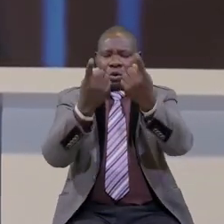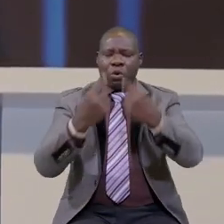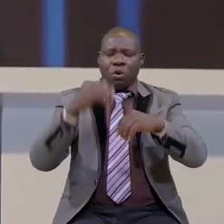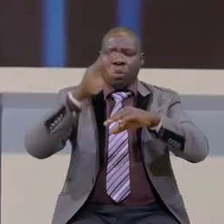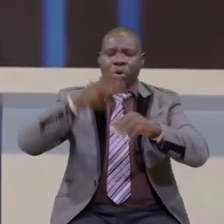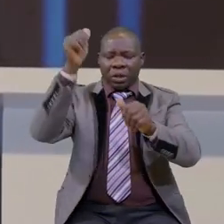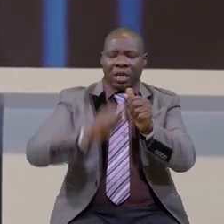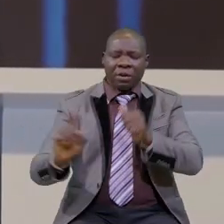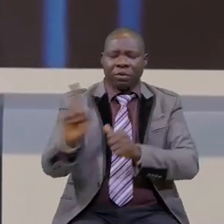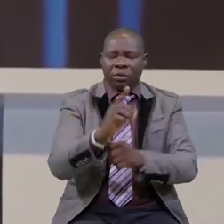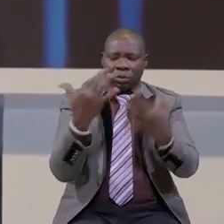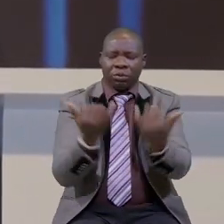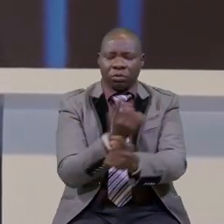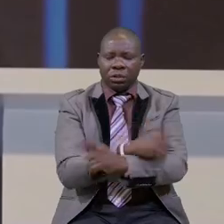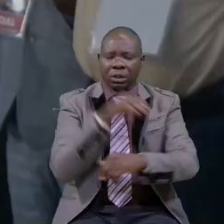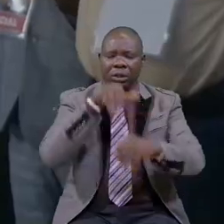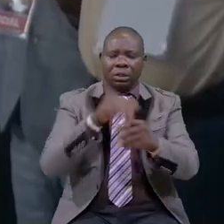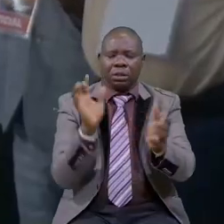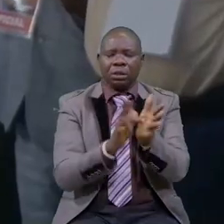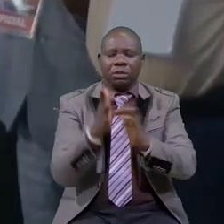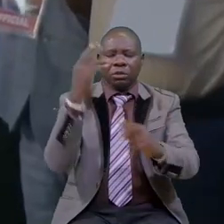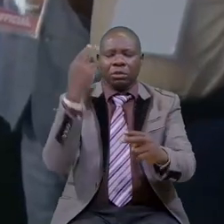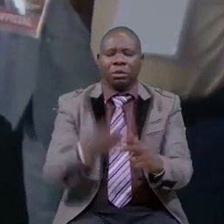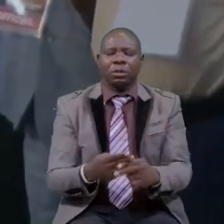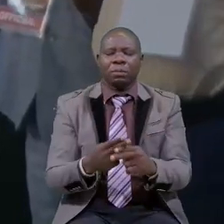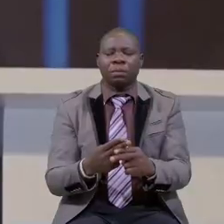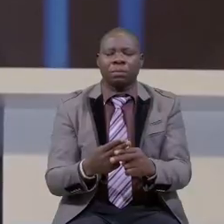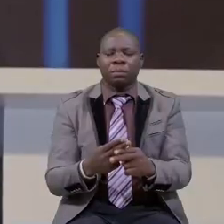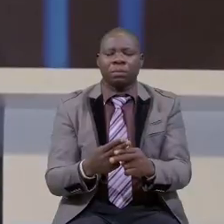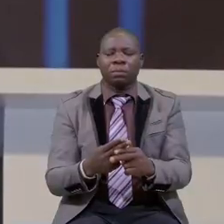viennent sur chacun en ce jour au nom de Jésus.